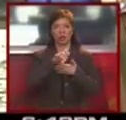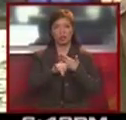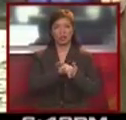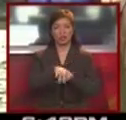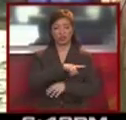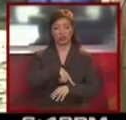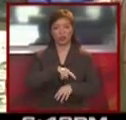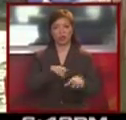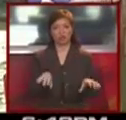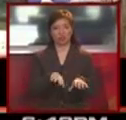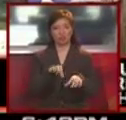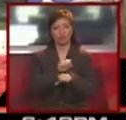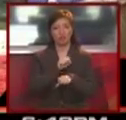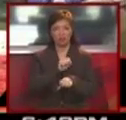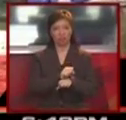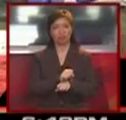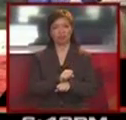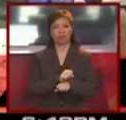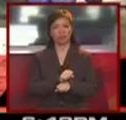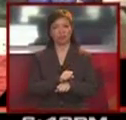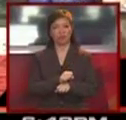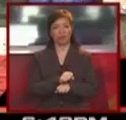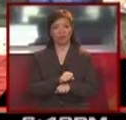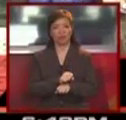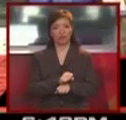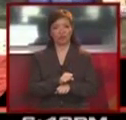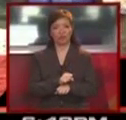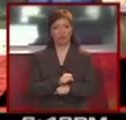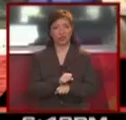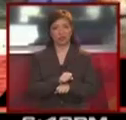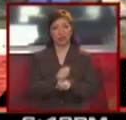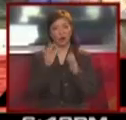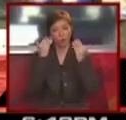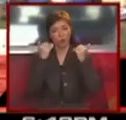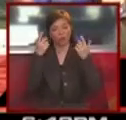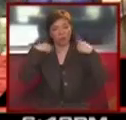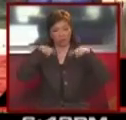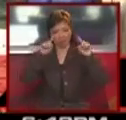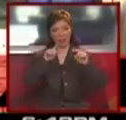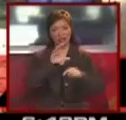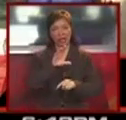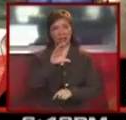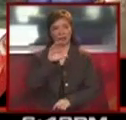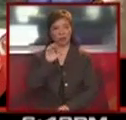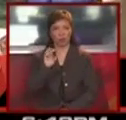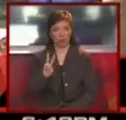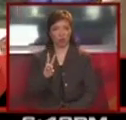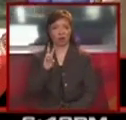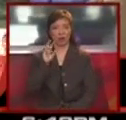naming successful. So yun lang, success ng Cassandra ang mahihiling ko sa ngayon.